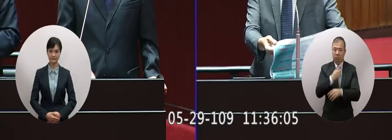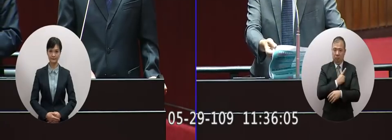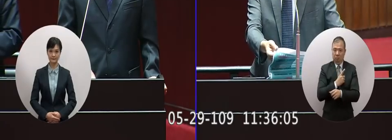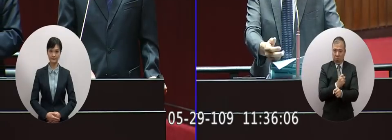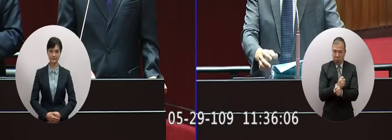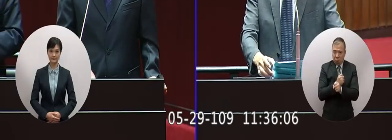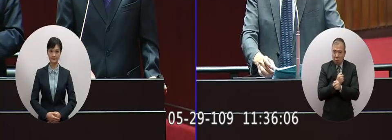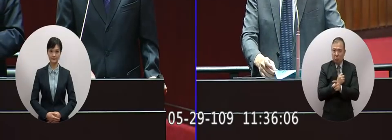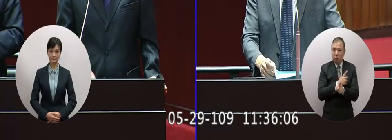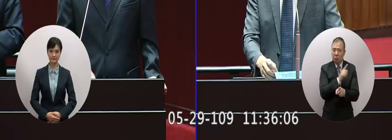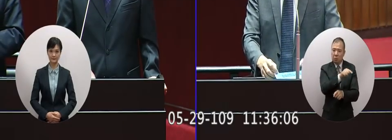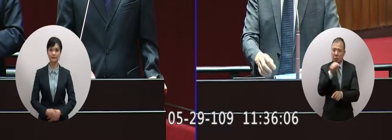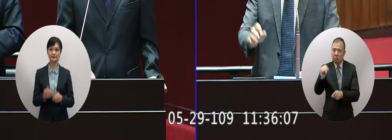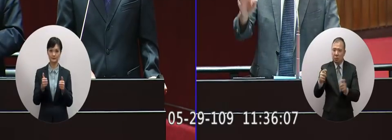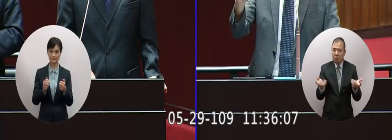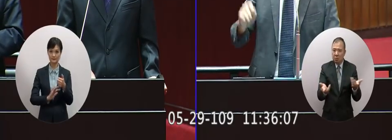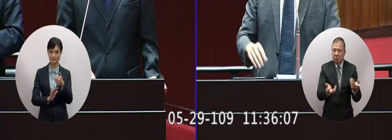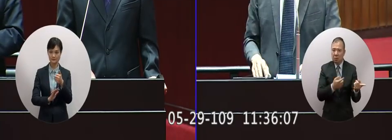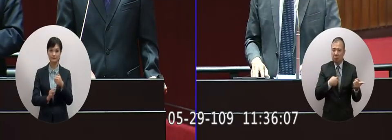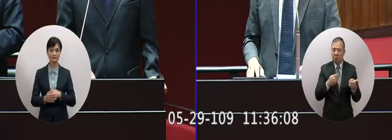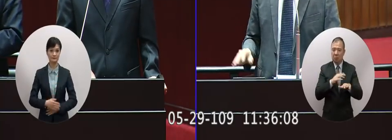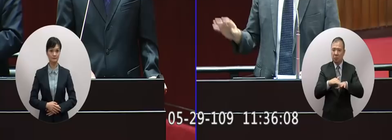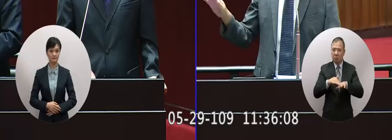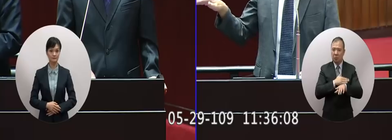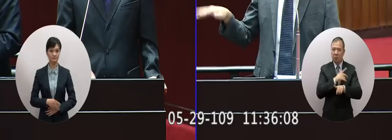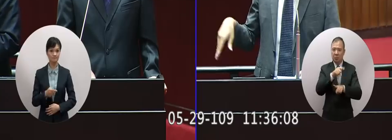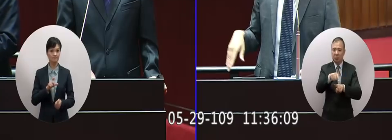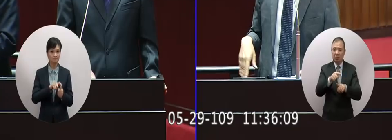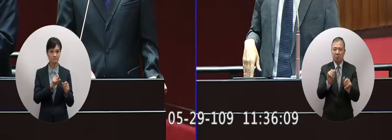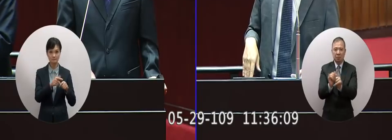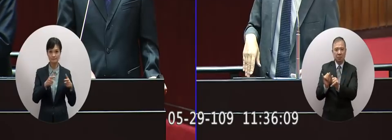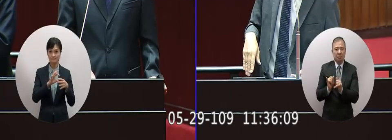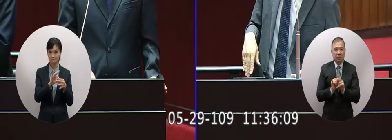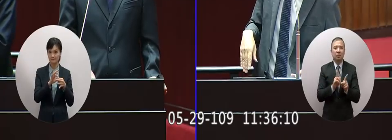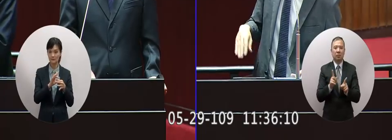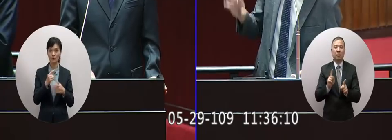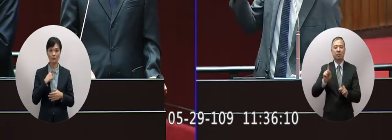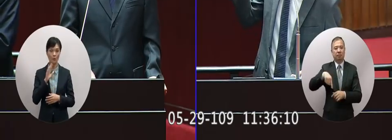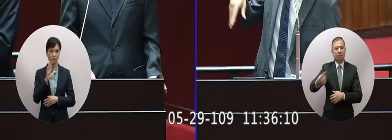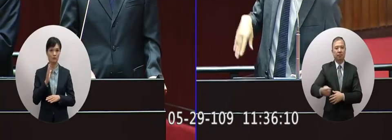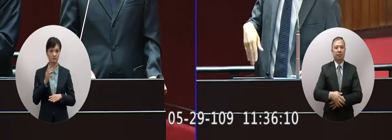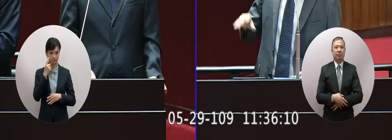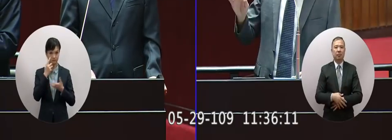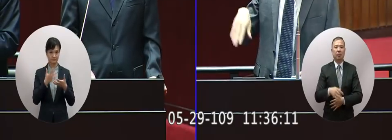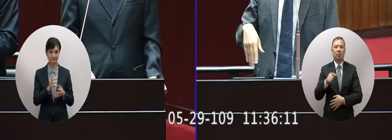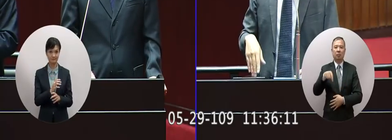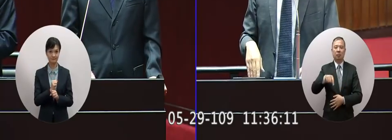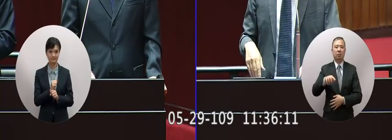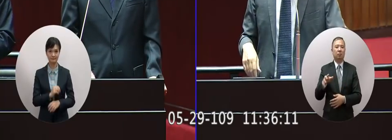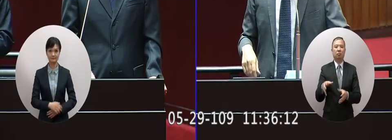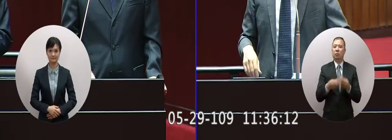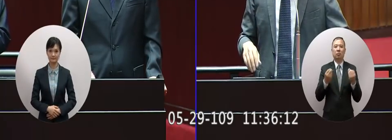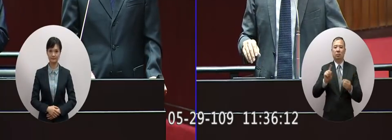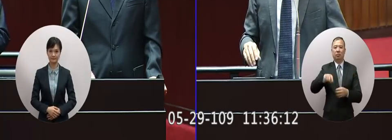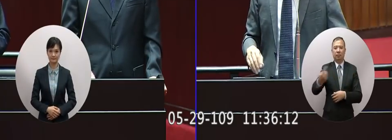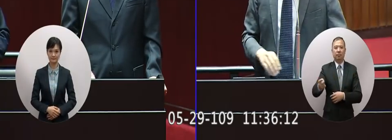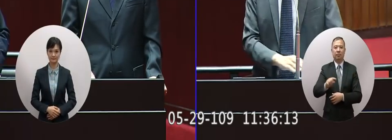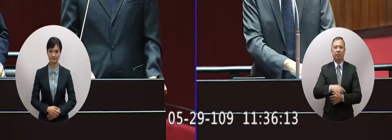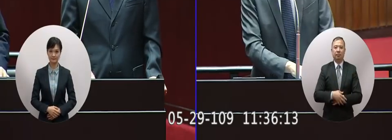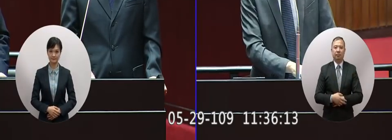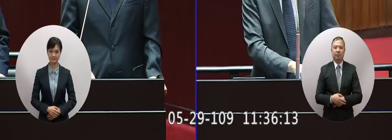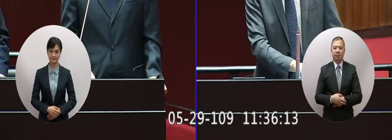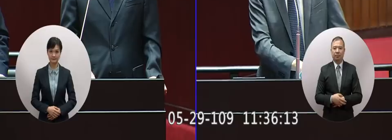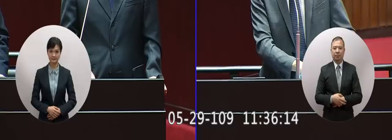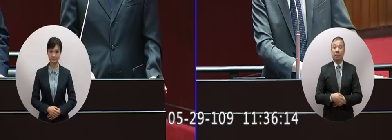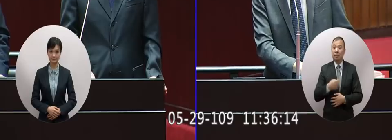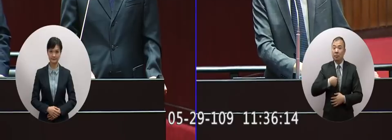委参考一下， 谢谢委员，好，其实相关的议题我们都要进行， 是的，就我们直接往下，这个我们先不用再往下，好，那其实